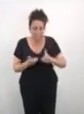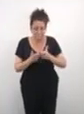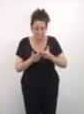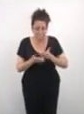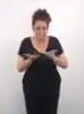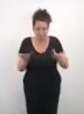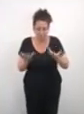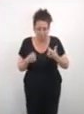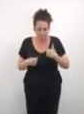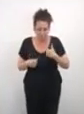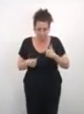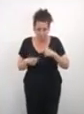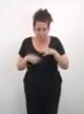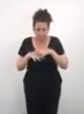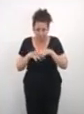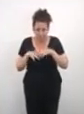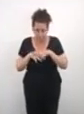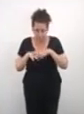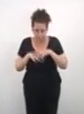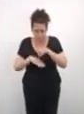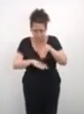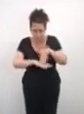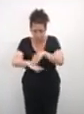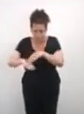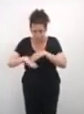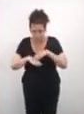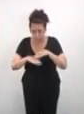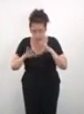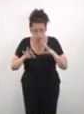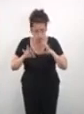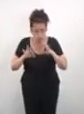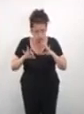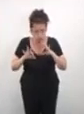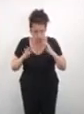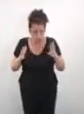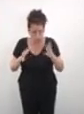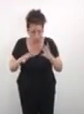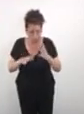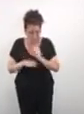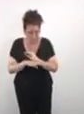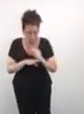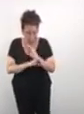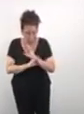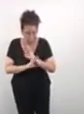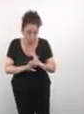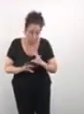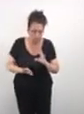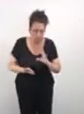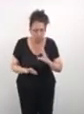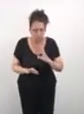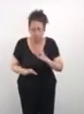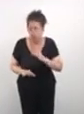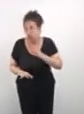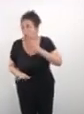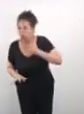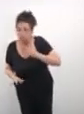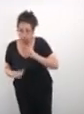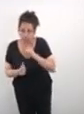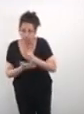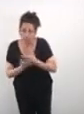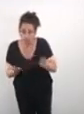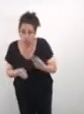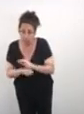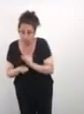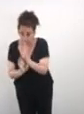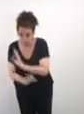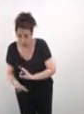quartier de temps en temps. Je peux vous dire, le Conseil de quartier, on parle de sécurité, quelqu'un l'a dit. Je suis très souvent interpellé sur la propreté aussi, pour parler franchement. Propreté,